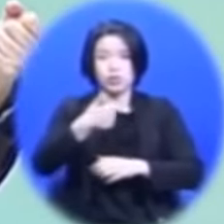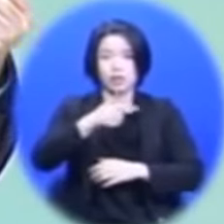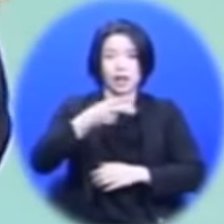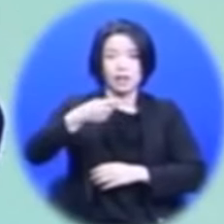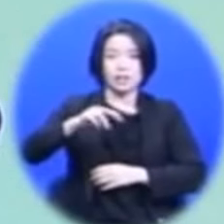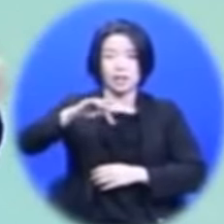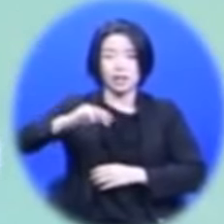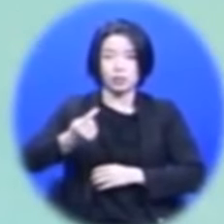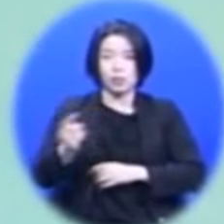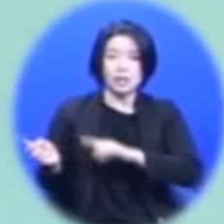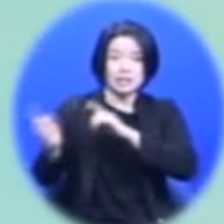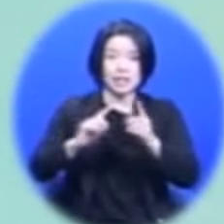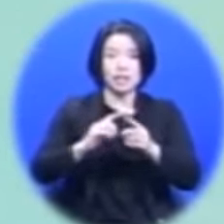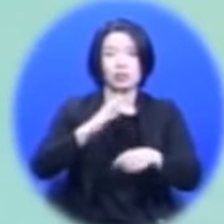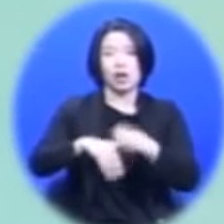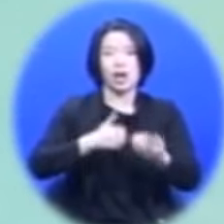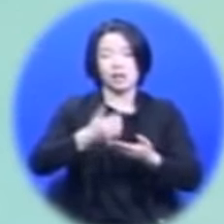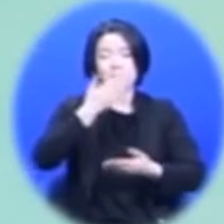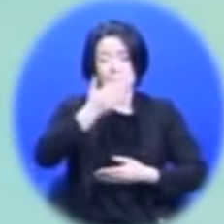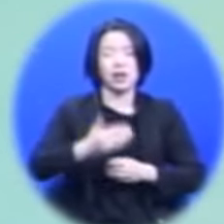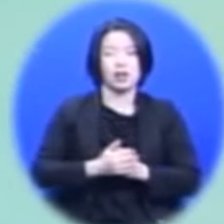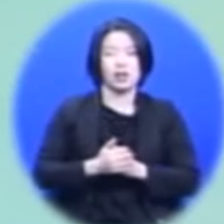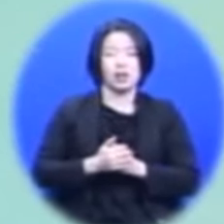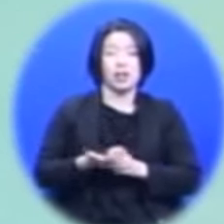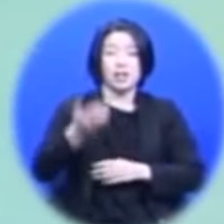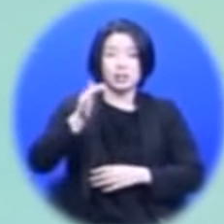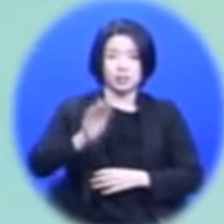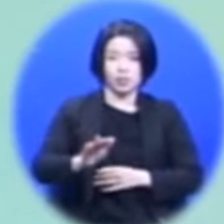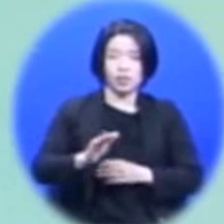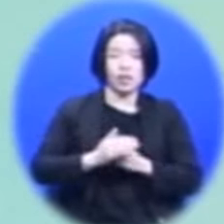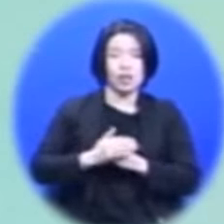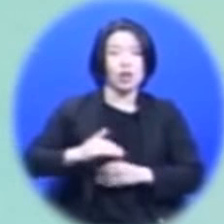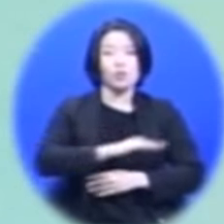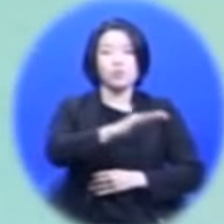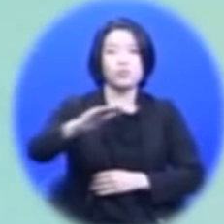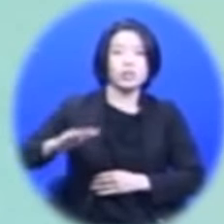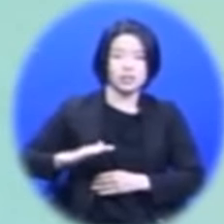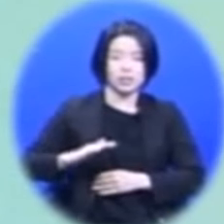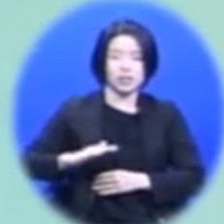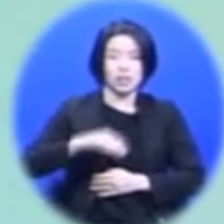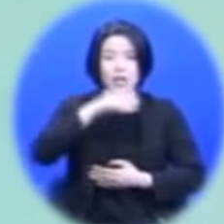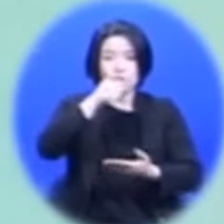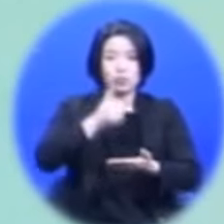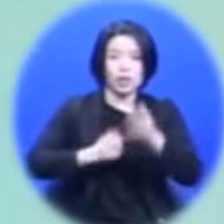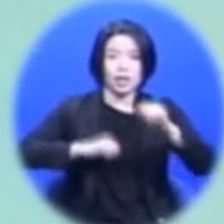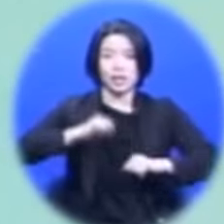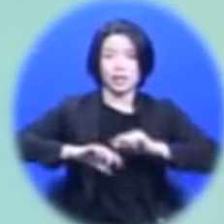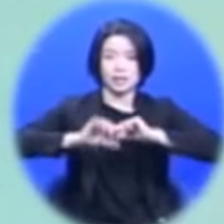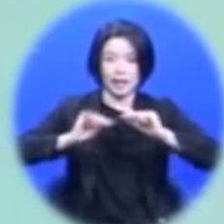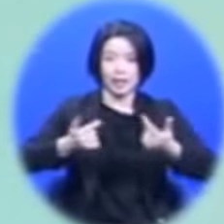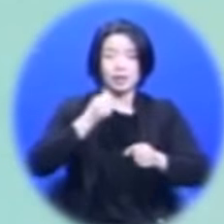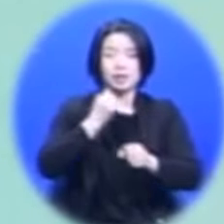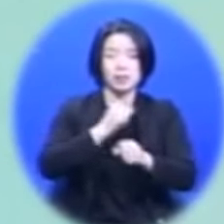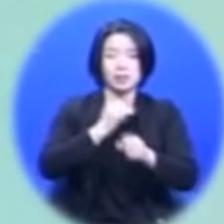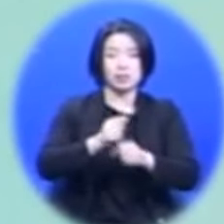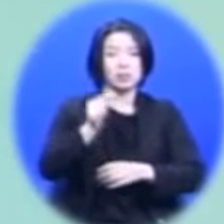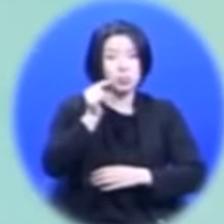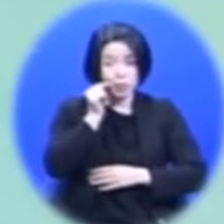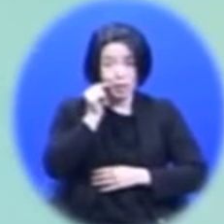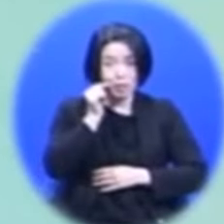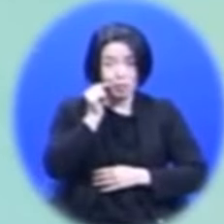것 하나님이니까 하셨죠. 그런데 우리를 죄 짓지 않게는